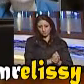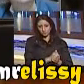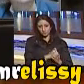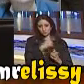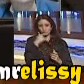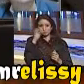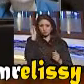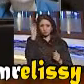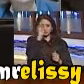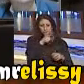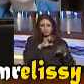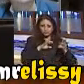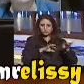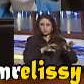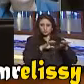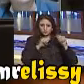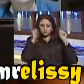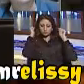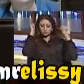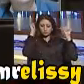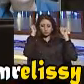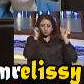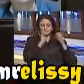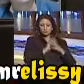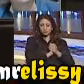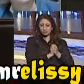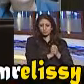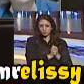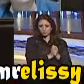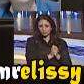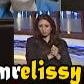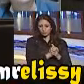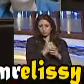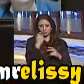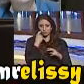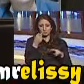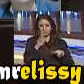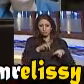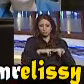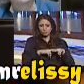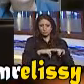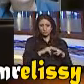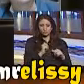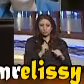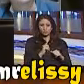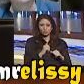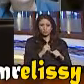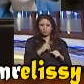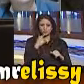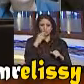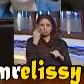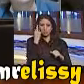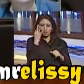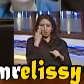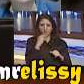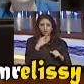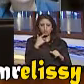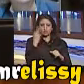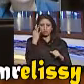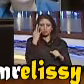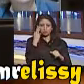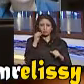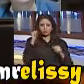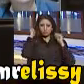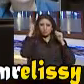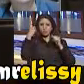الدعوات المختلفة يعني، وانا مش عايز اقصر نقدي للدعوات الثلاثة دي بالتحديد، لكن